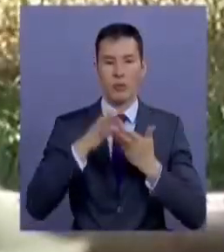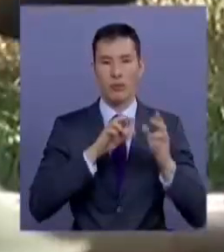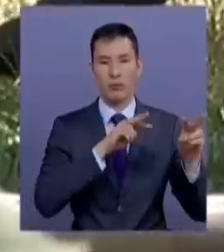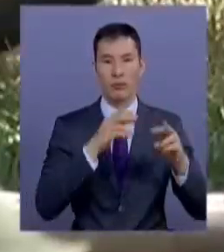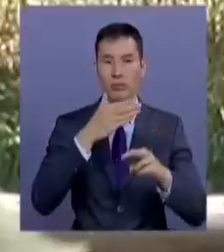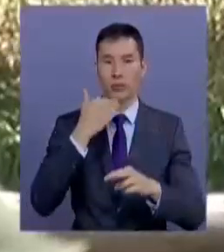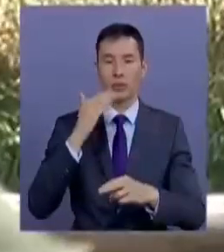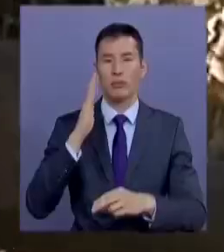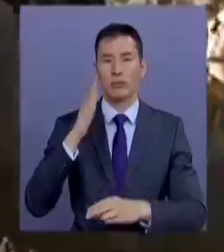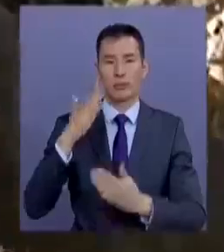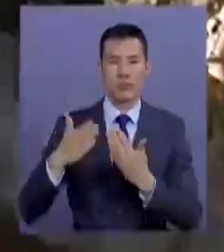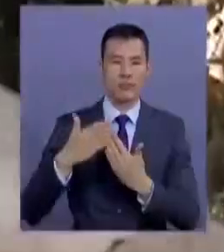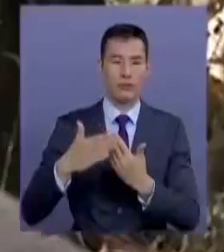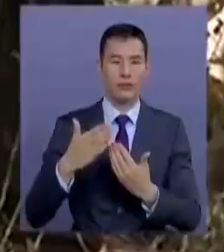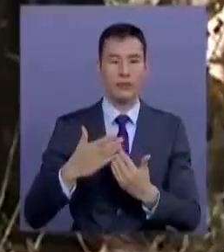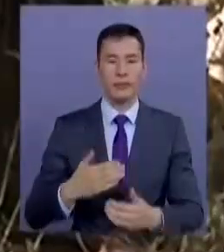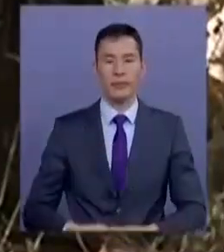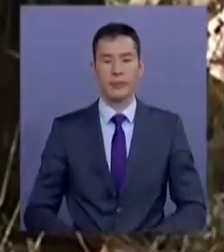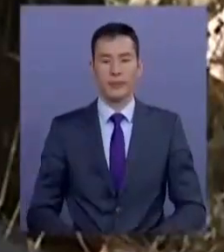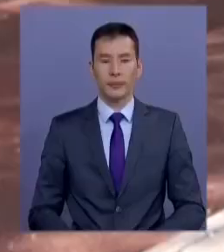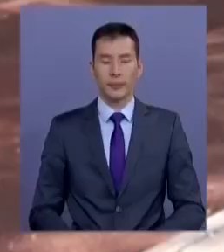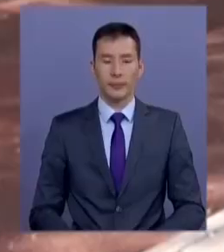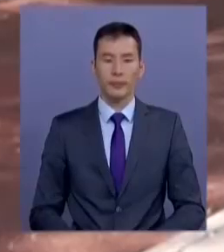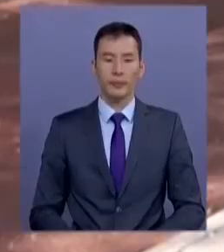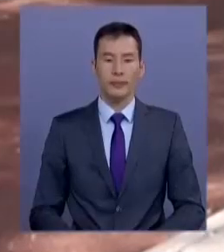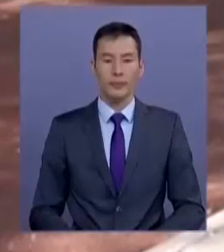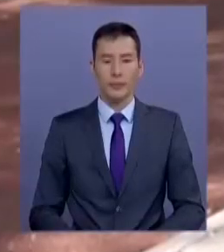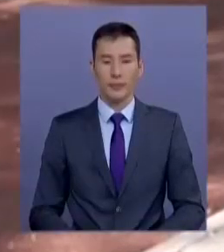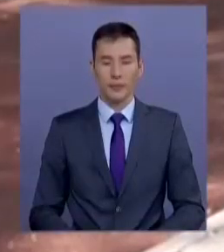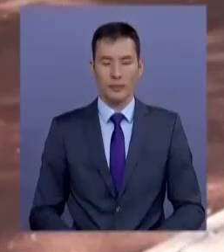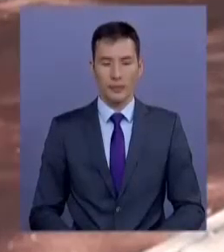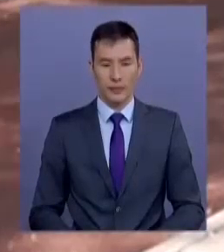әкімшілік жауапқа тартылады деп сендірді. Әмір Болат Құсайын, Арсен Сандыбаев, Алматы телеарнасы.